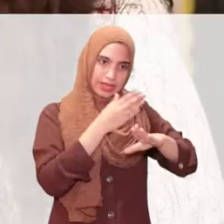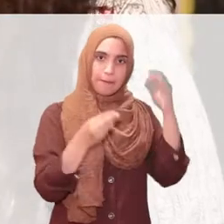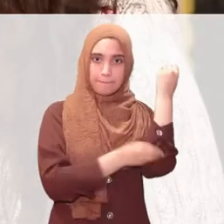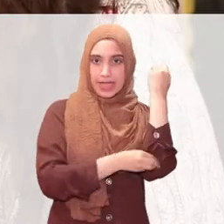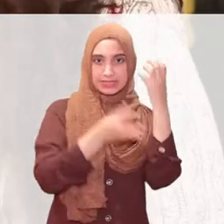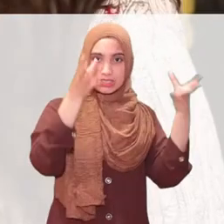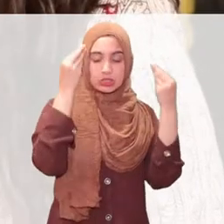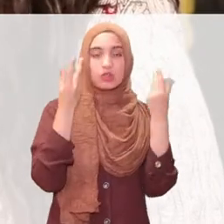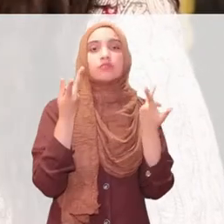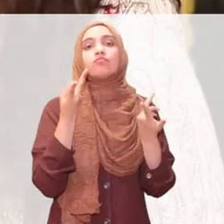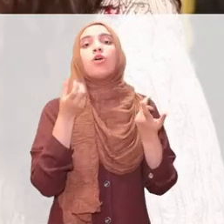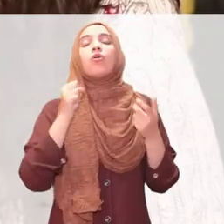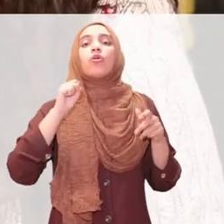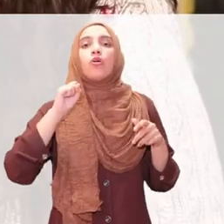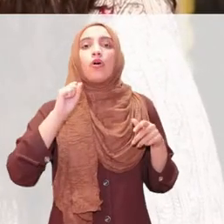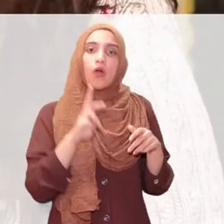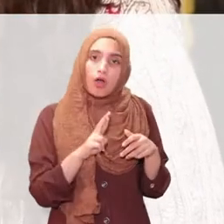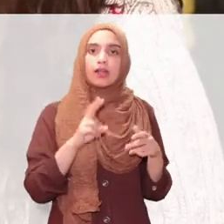लाइक और